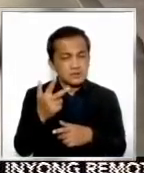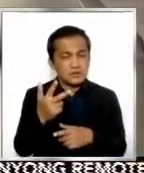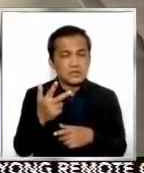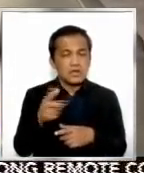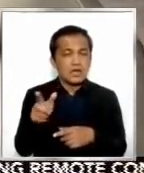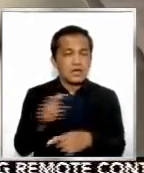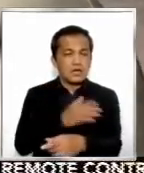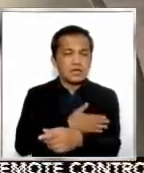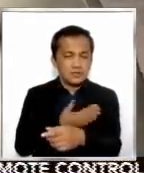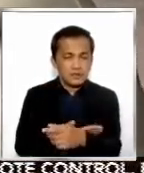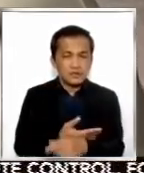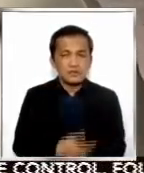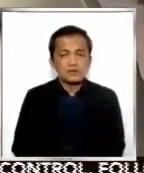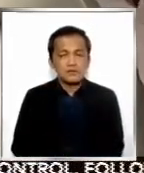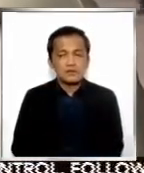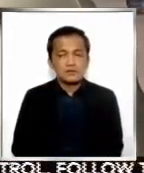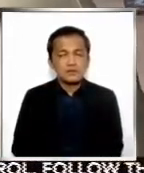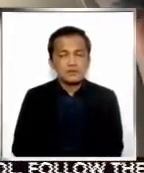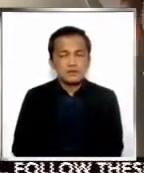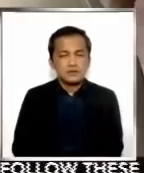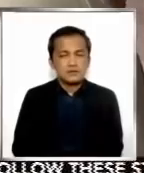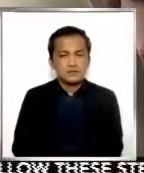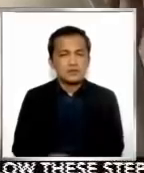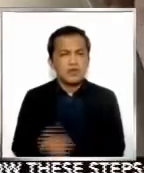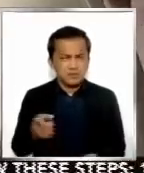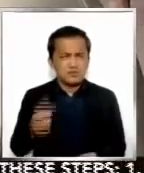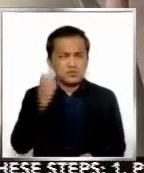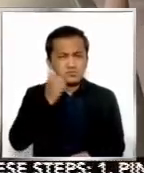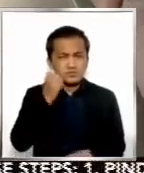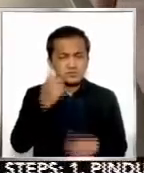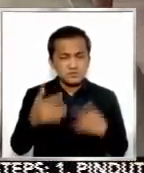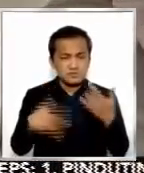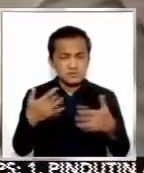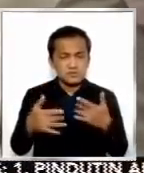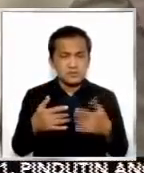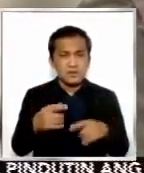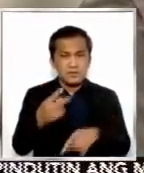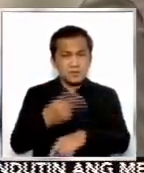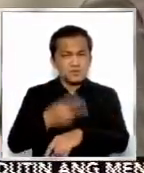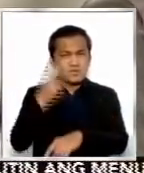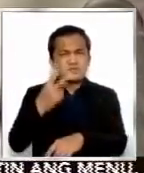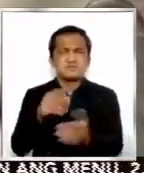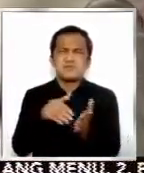niya. Masigla lagi, pero pag 2 times lang, mahina.